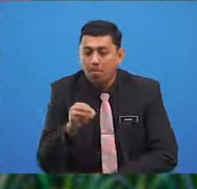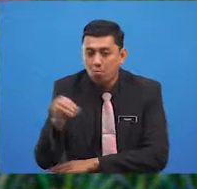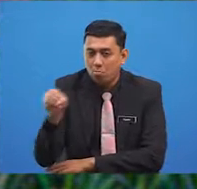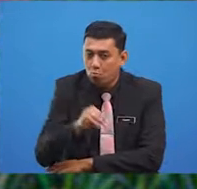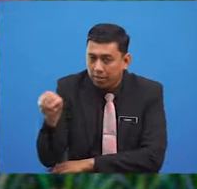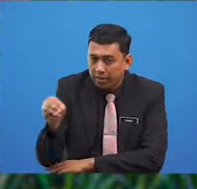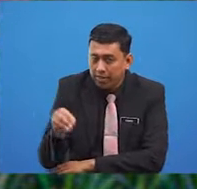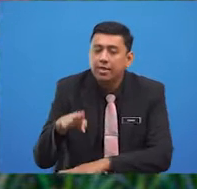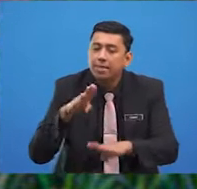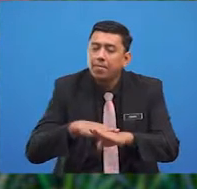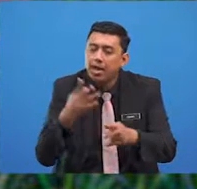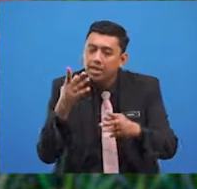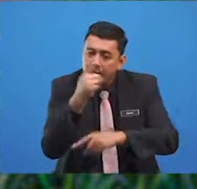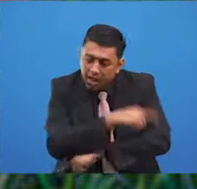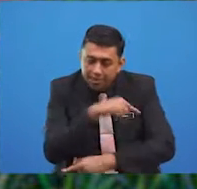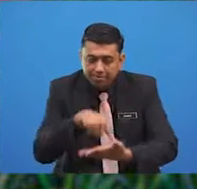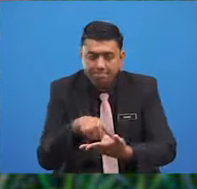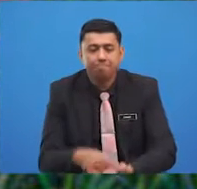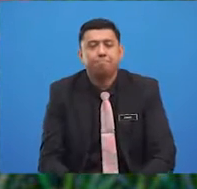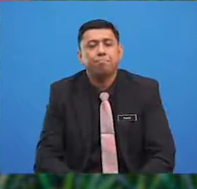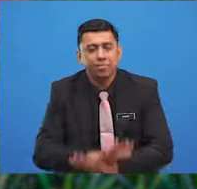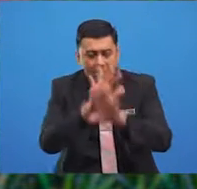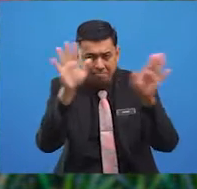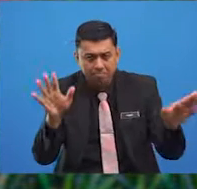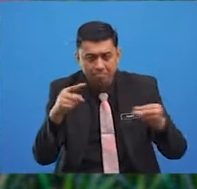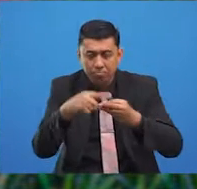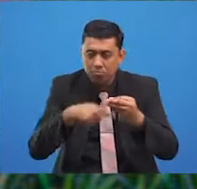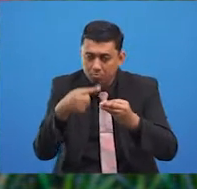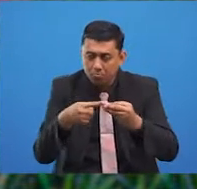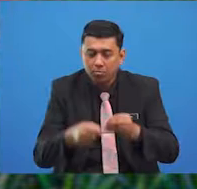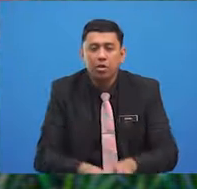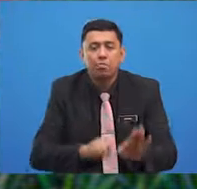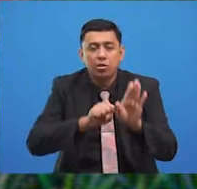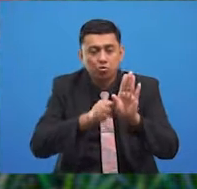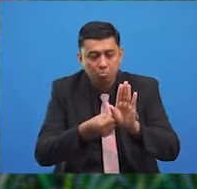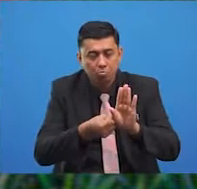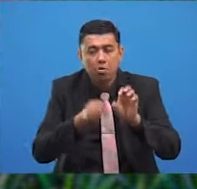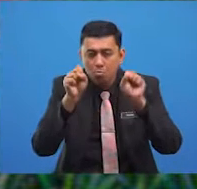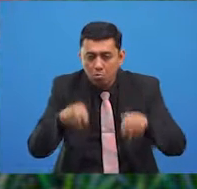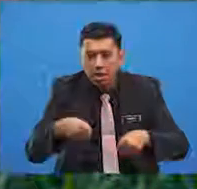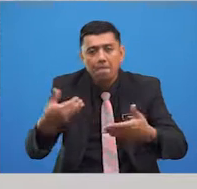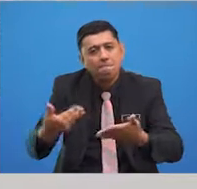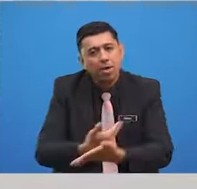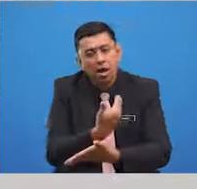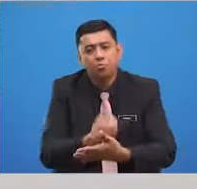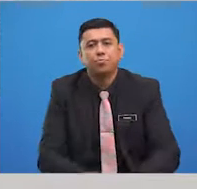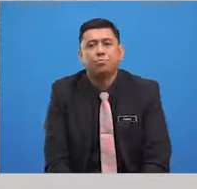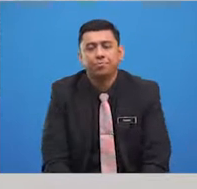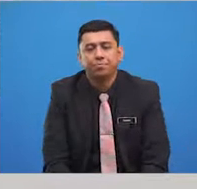Murid-murid, pada hari ini cikgu akan menerangkan tentang sumber boleh baharu.